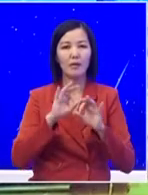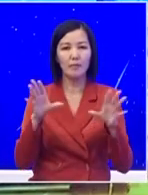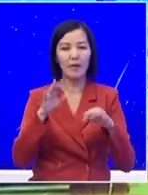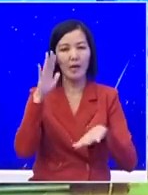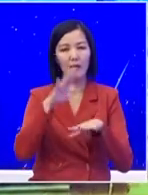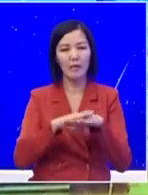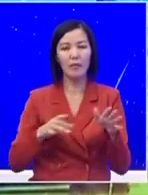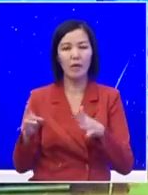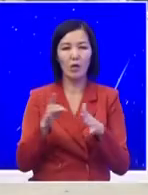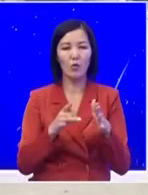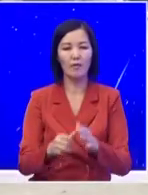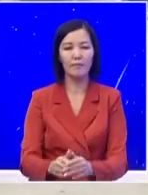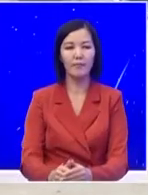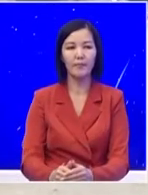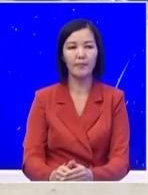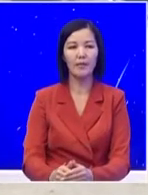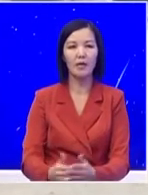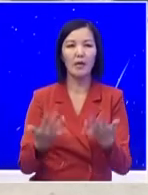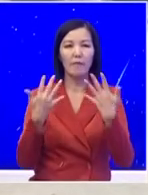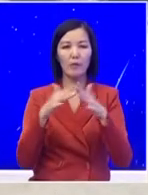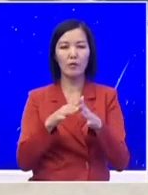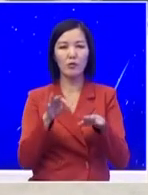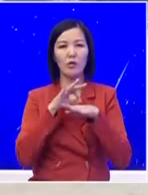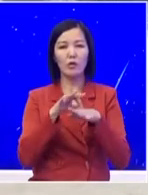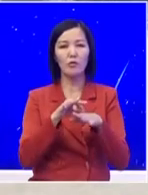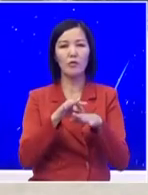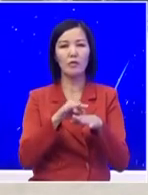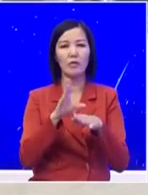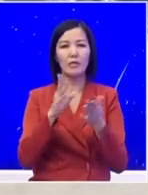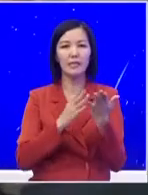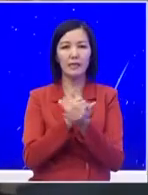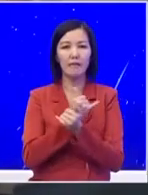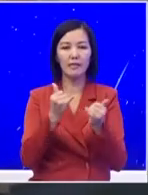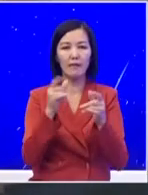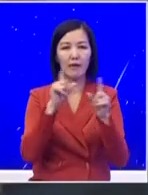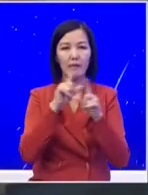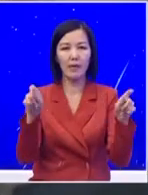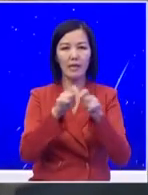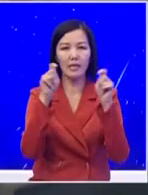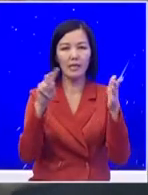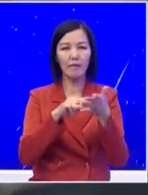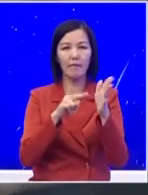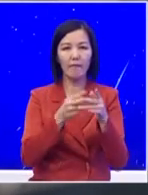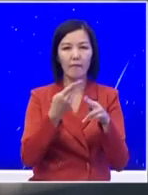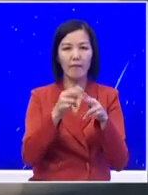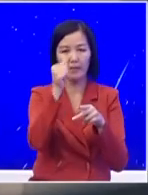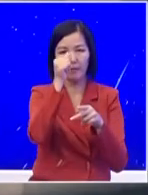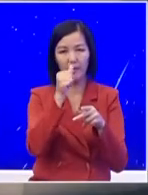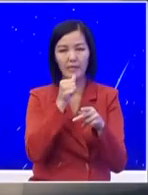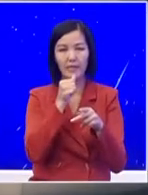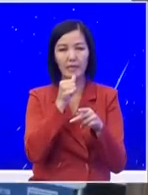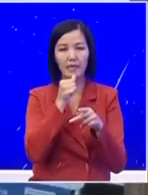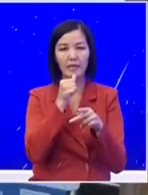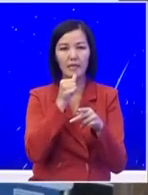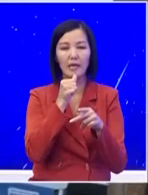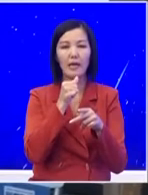аким района. В поселке Боралда идет реконструкция сервисного акимата. Открытие планируется уже в этом месяце.